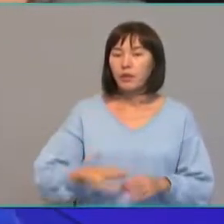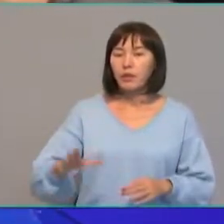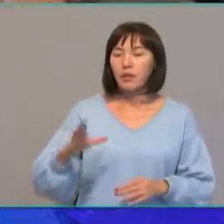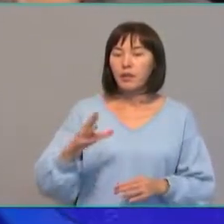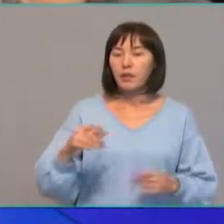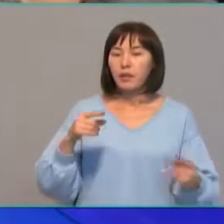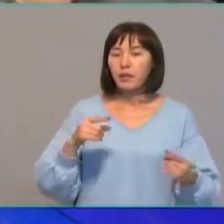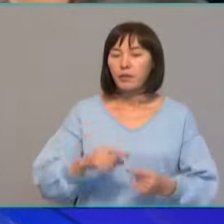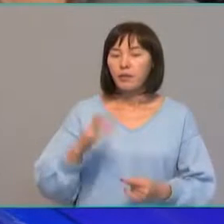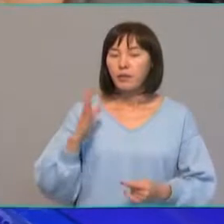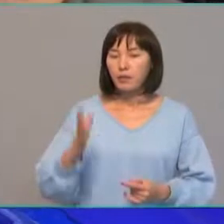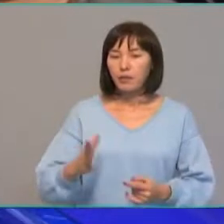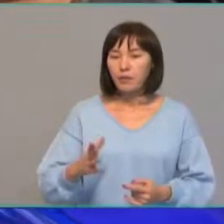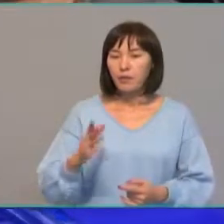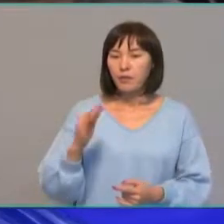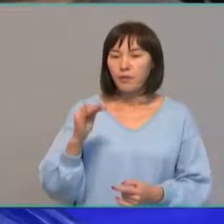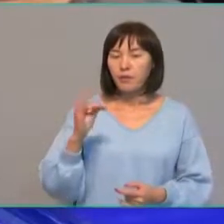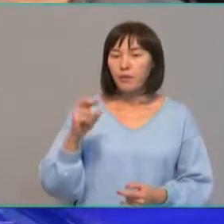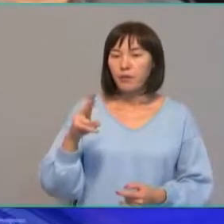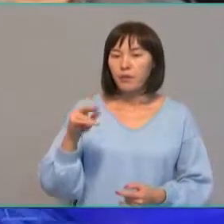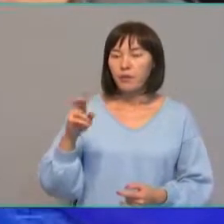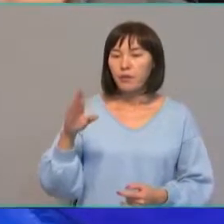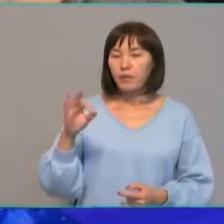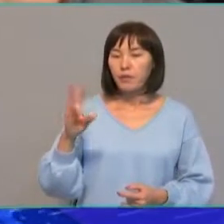ішінде қарсылас болған филиппиндік боксшы.